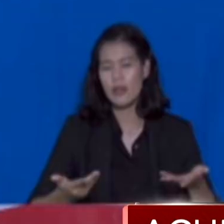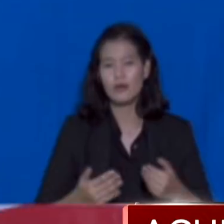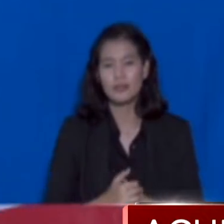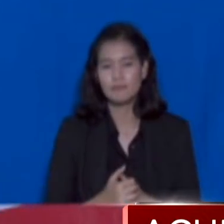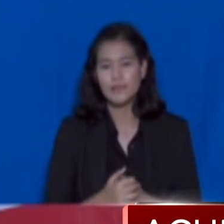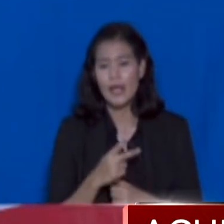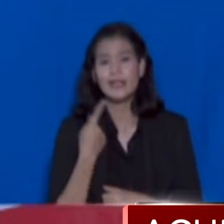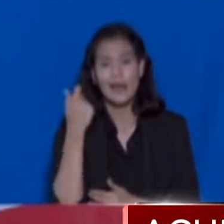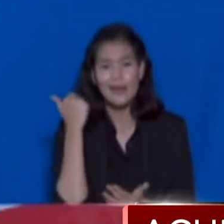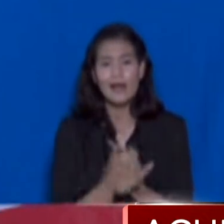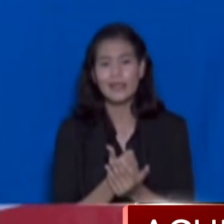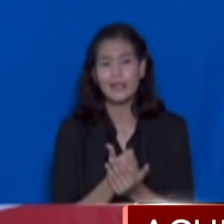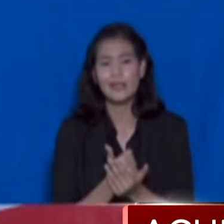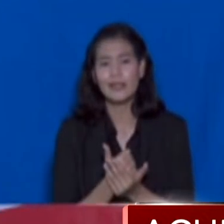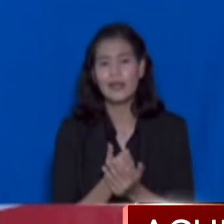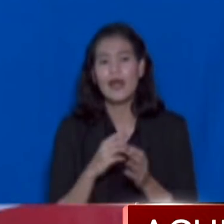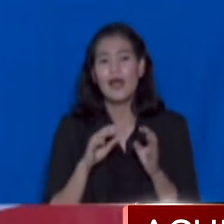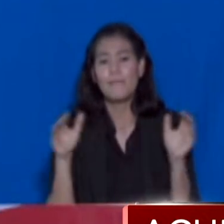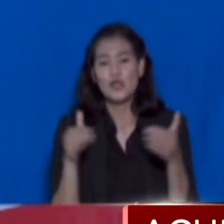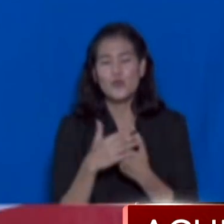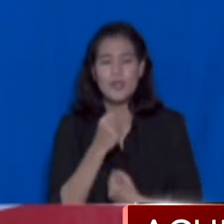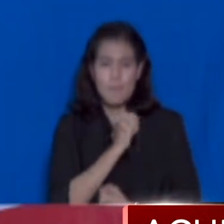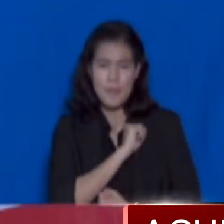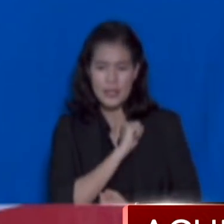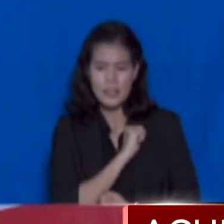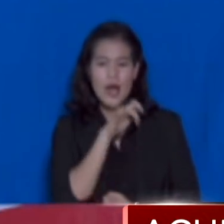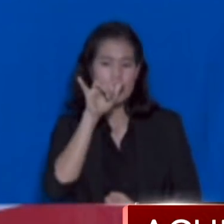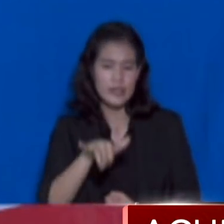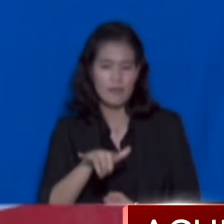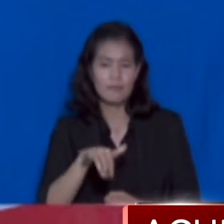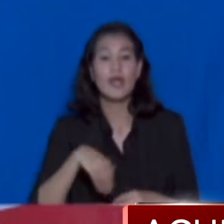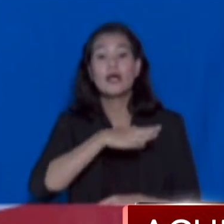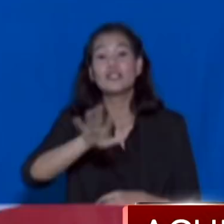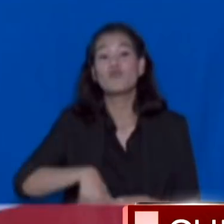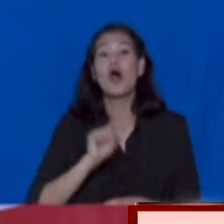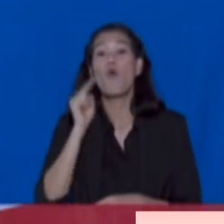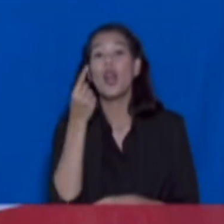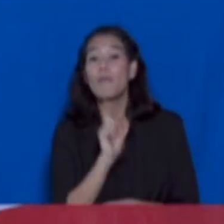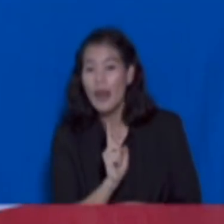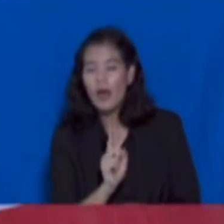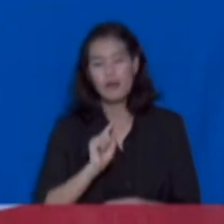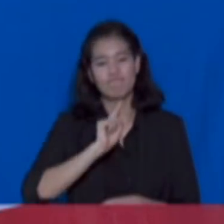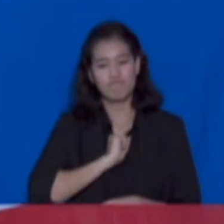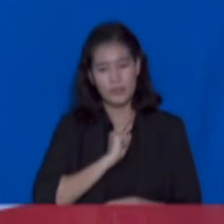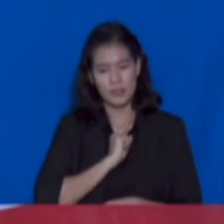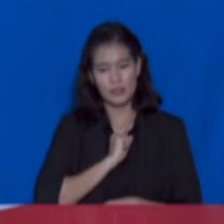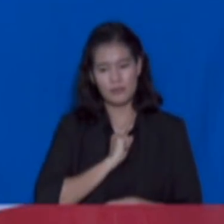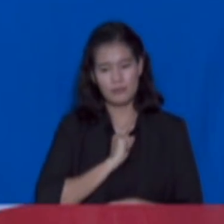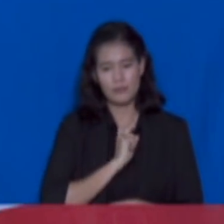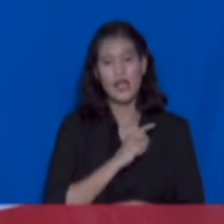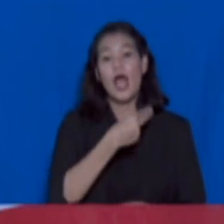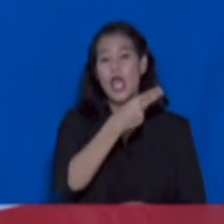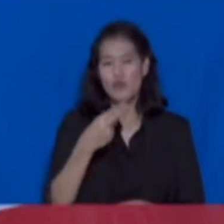kita yakin kita bisa melindungi bangsa ini semua berawal dari kita Indonesia